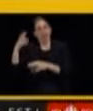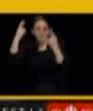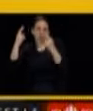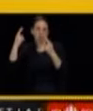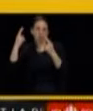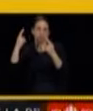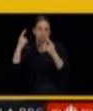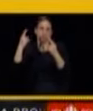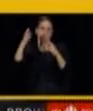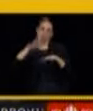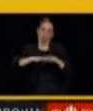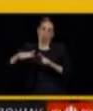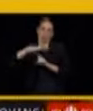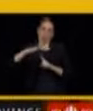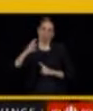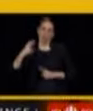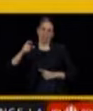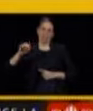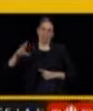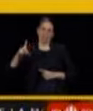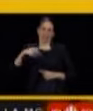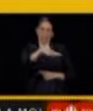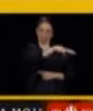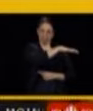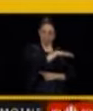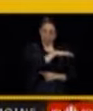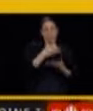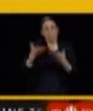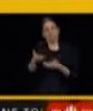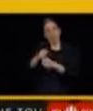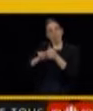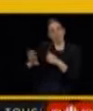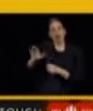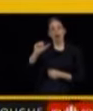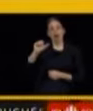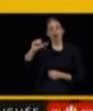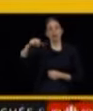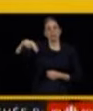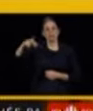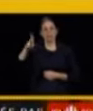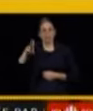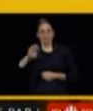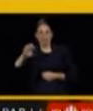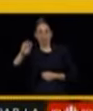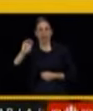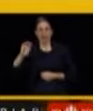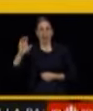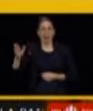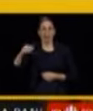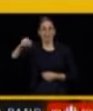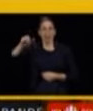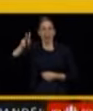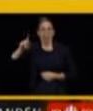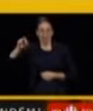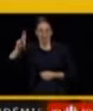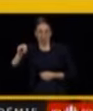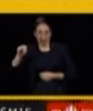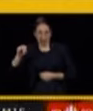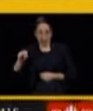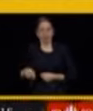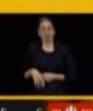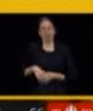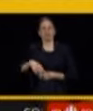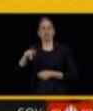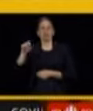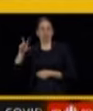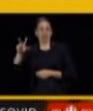CHSLD. Maintenant, au tour d'André Martin, TVA Nouvelles. Oui, bonjour à vous trois. On sait que depuis le début de la crise, vous